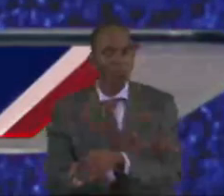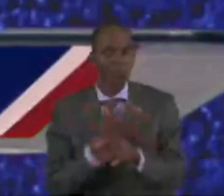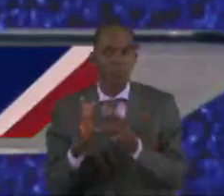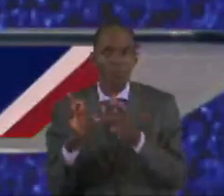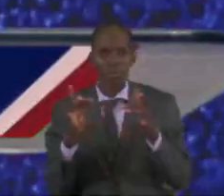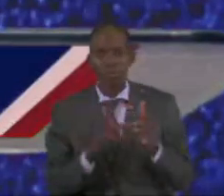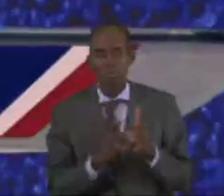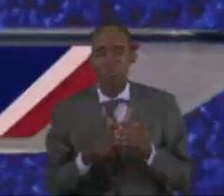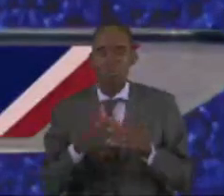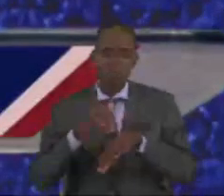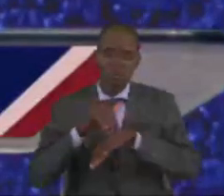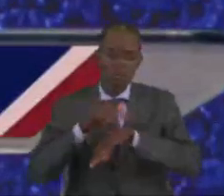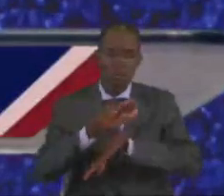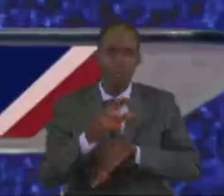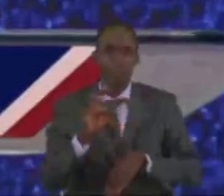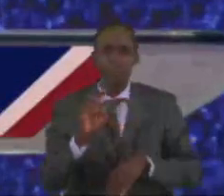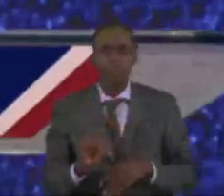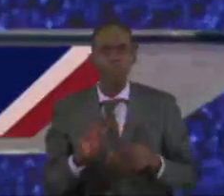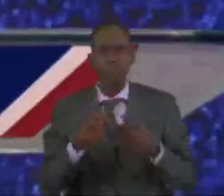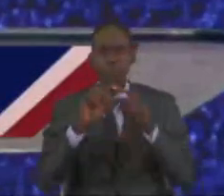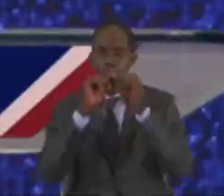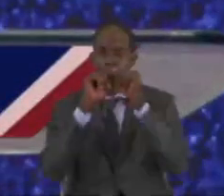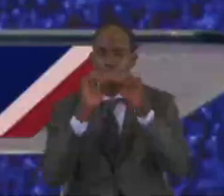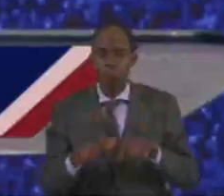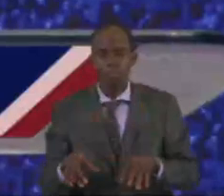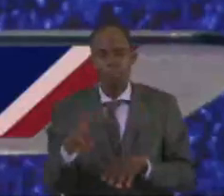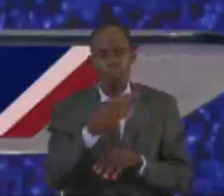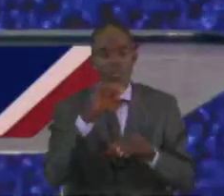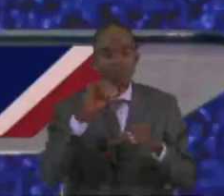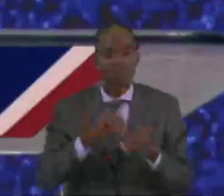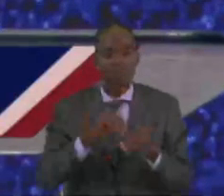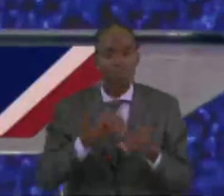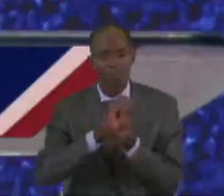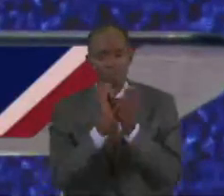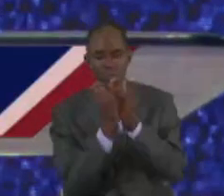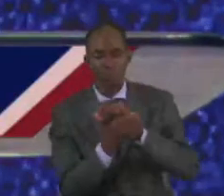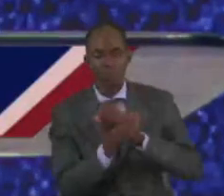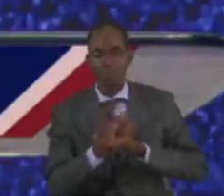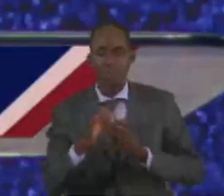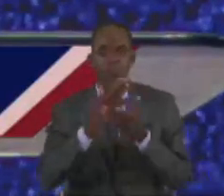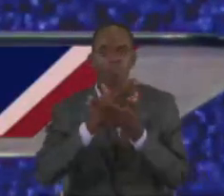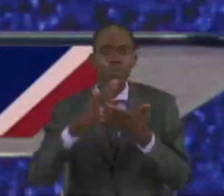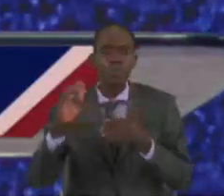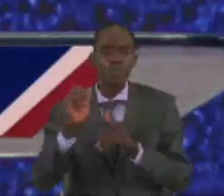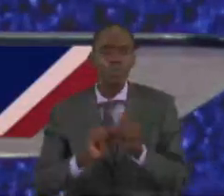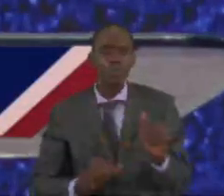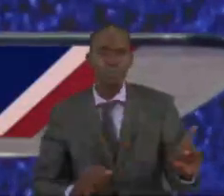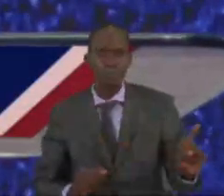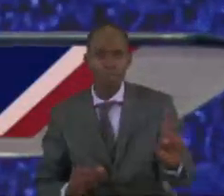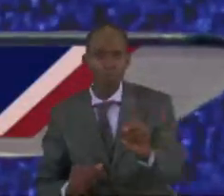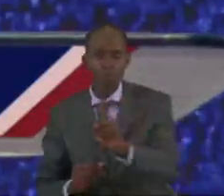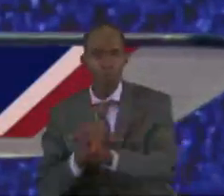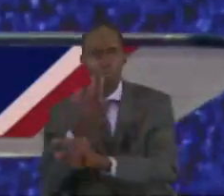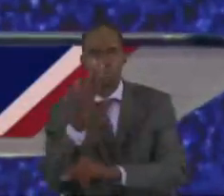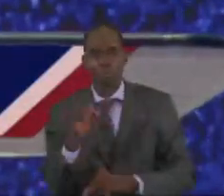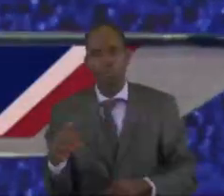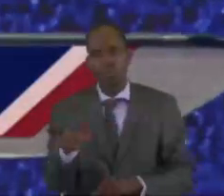suscité son serviteur, l'a envoyé pour vous bénir, en détournant chacun de vous